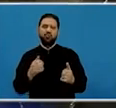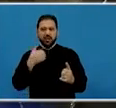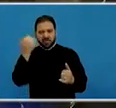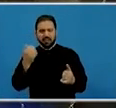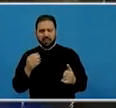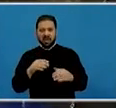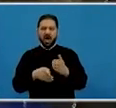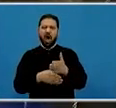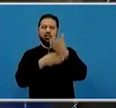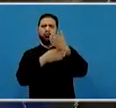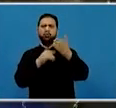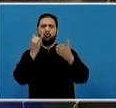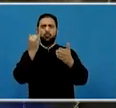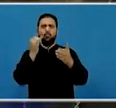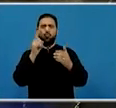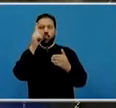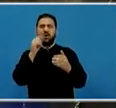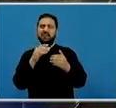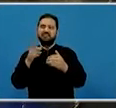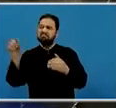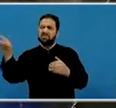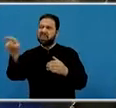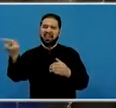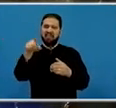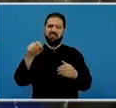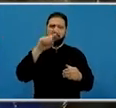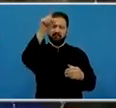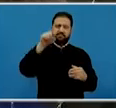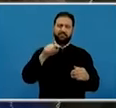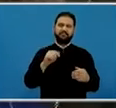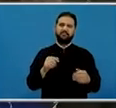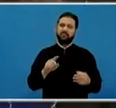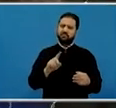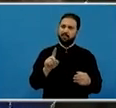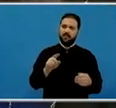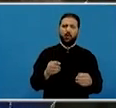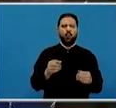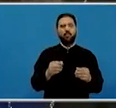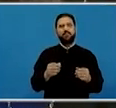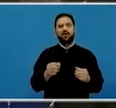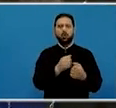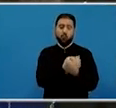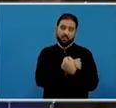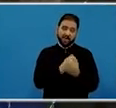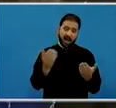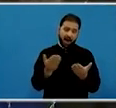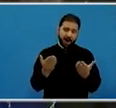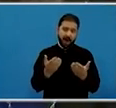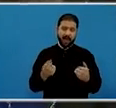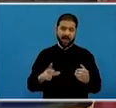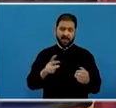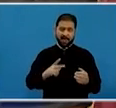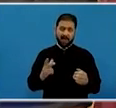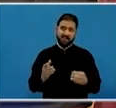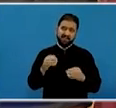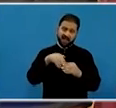Iubirea de aproape, bineînțeles că se manifestă și față de un străin, dar iubirea care se stabilește între oameni și mai ales între cei apropiați,